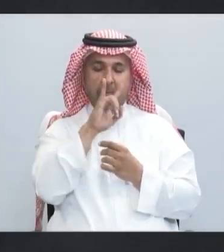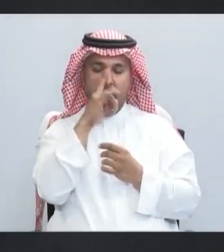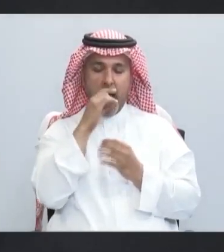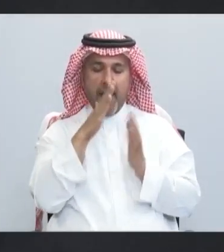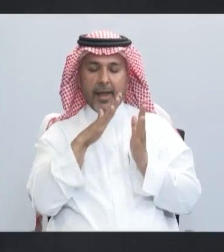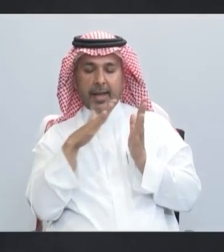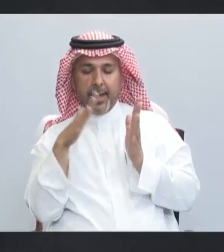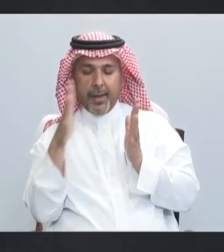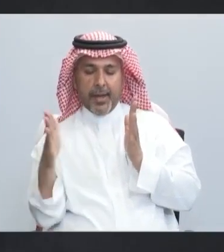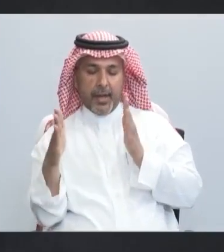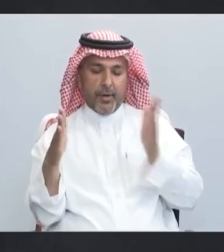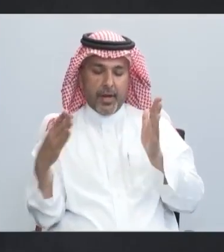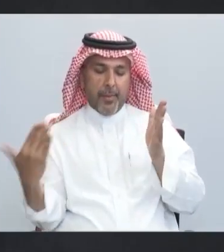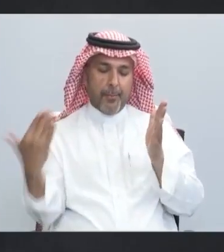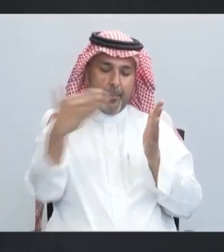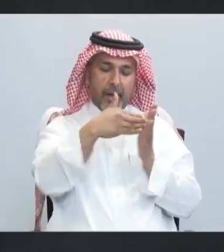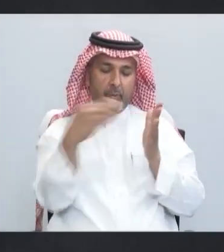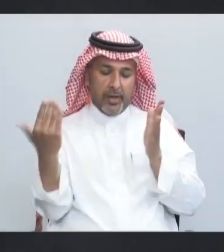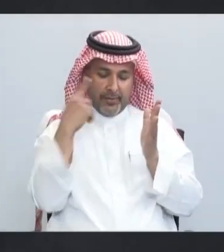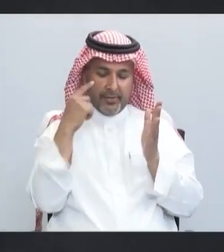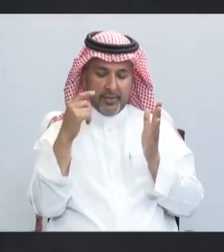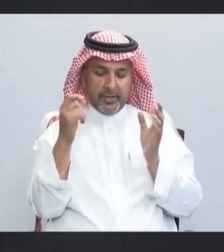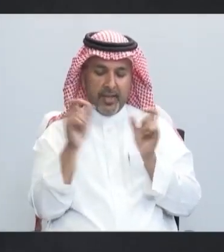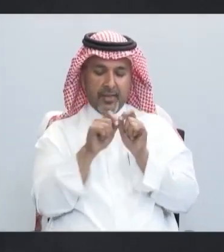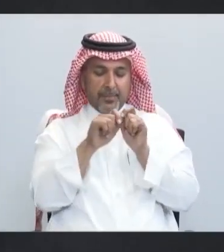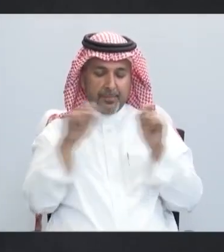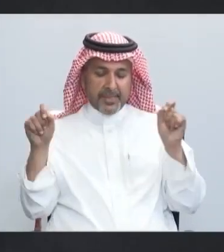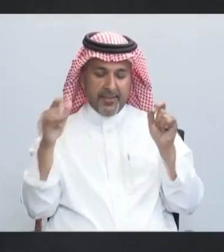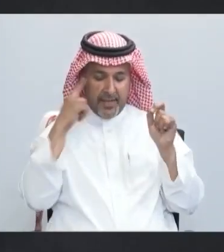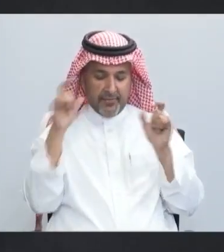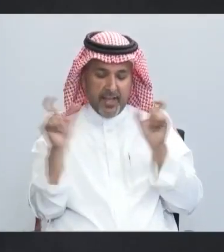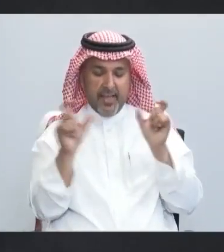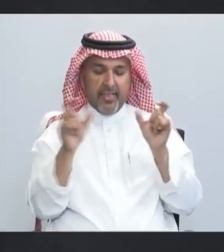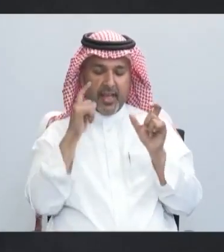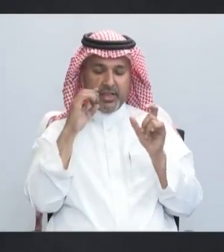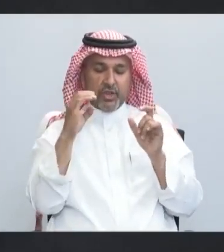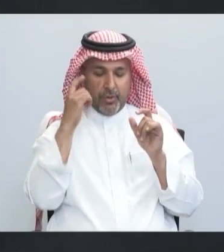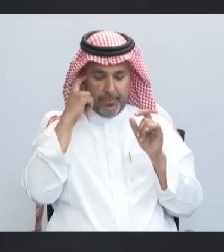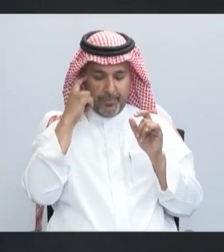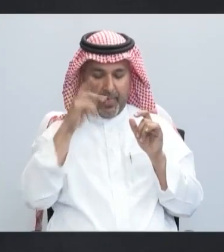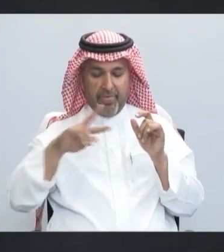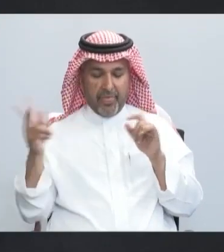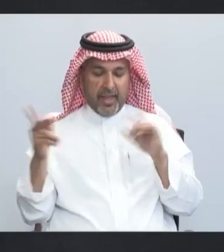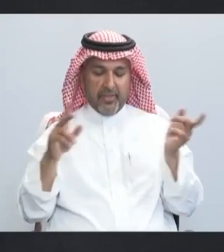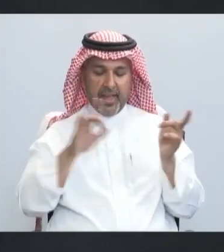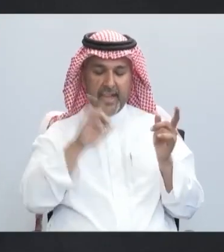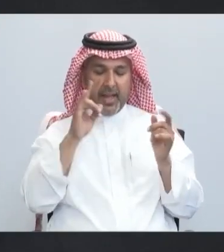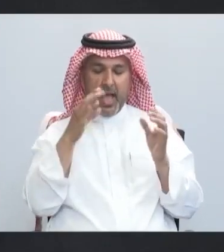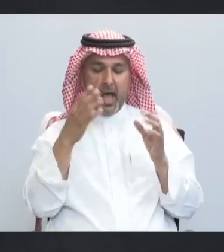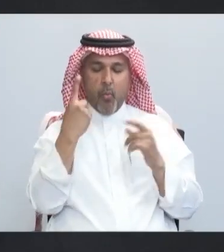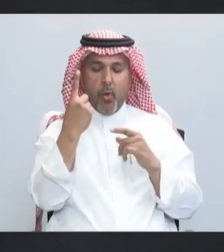يقبلها الجذر تحقق المت يعني هي المفروض انها تحقق المتباينه لكن المشكله لما ندخلها داخل